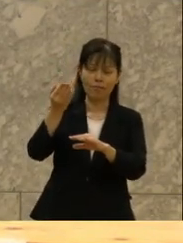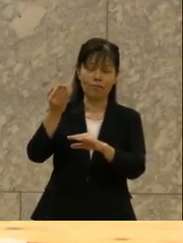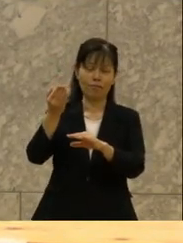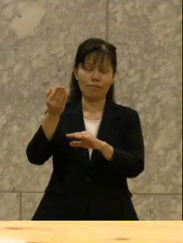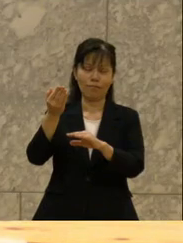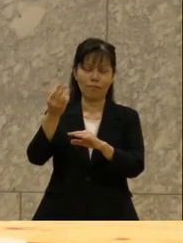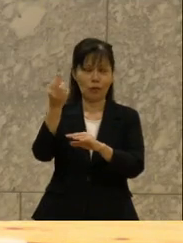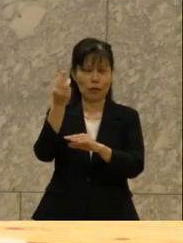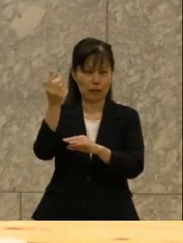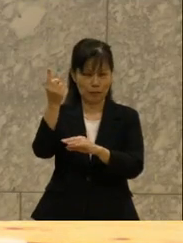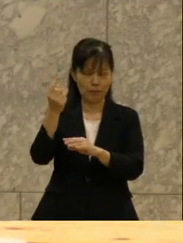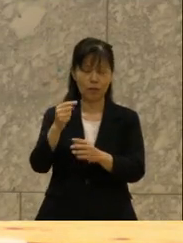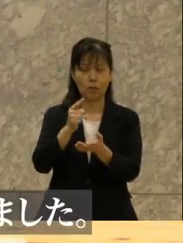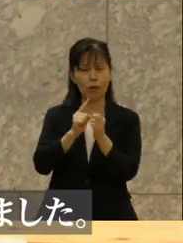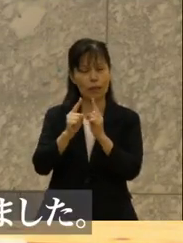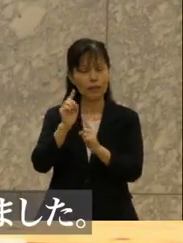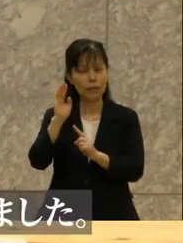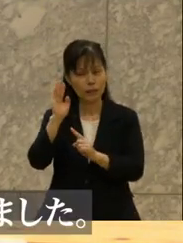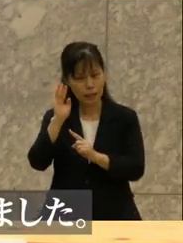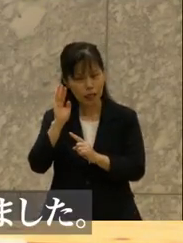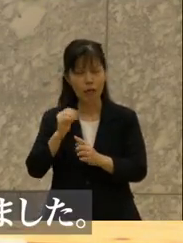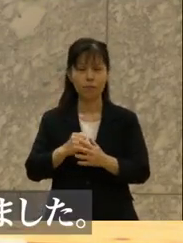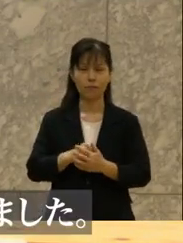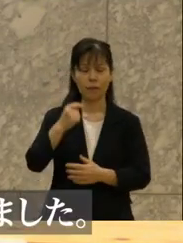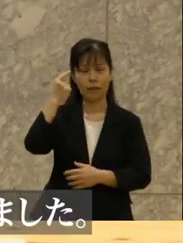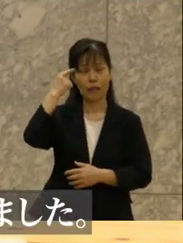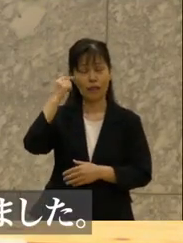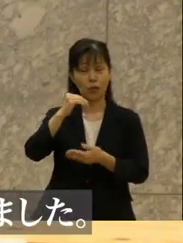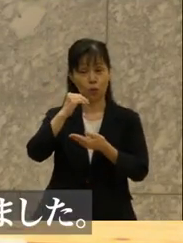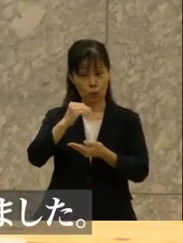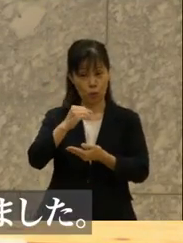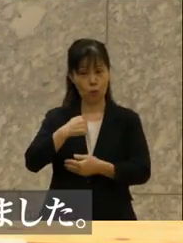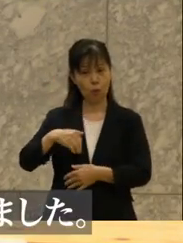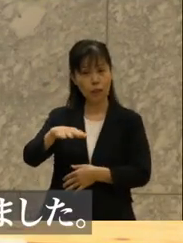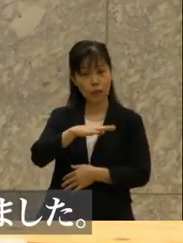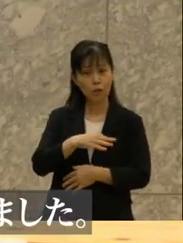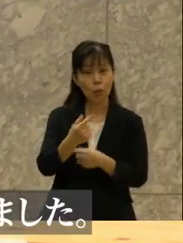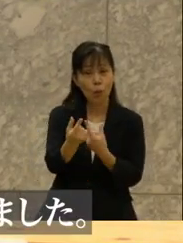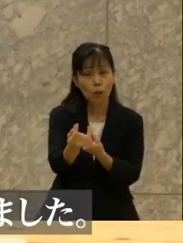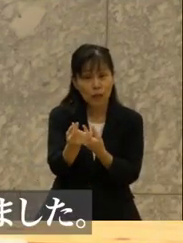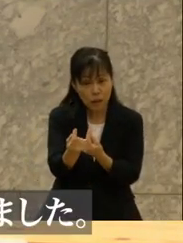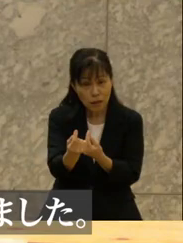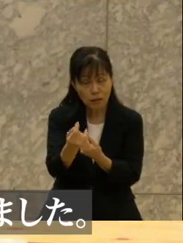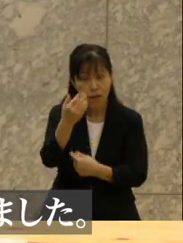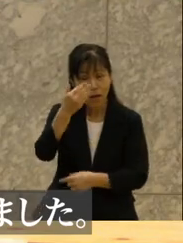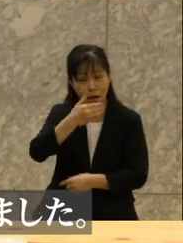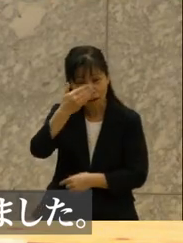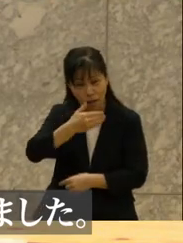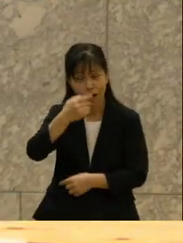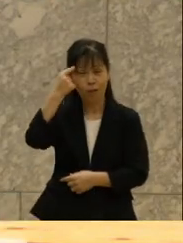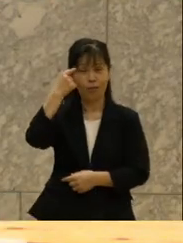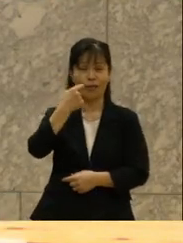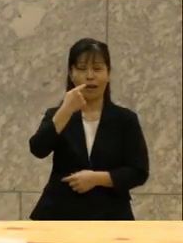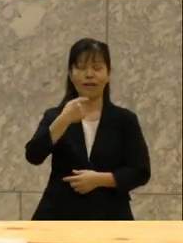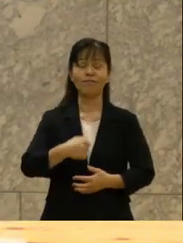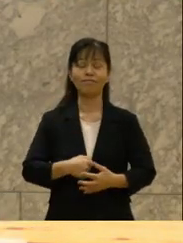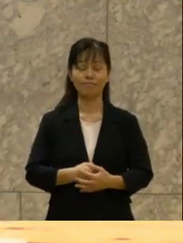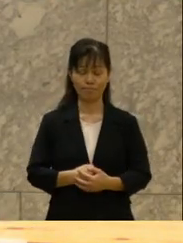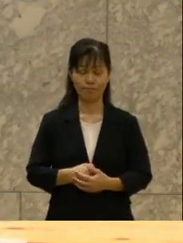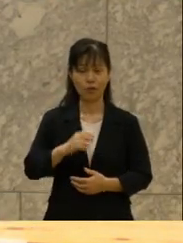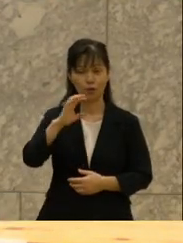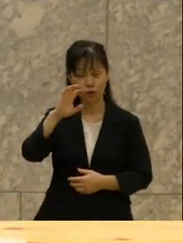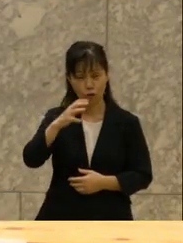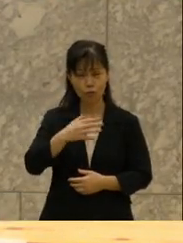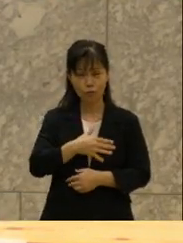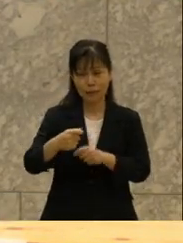をしている内容を伺って考えてることが私たちと似ているところもたくさんあるなというふうに思いましたすごく